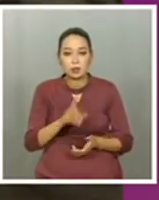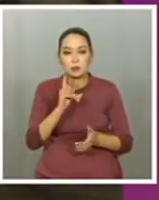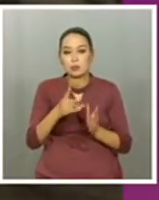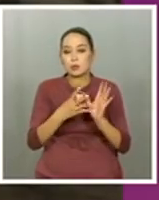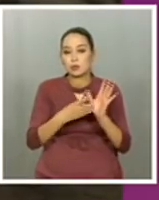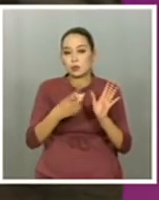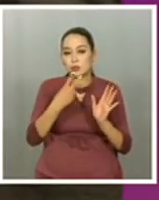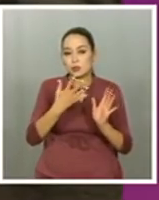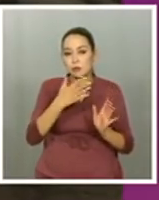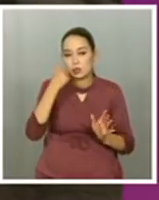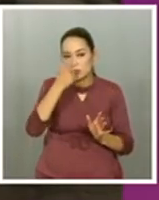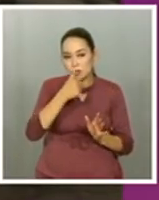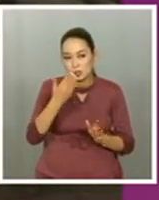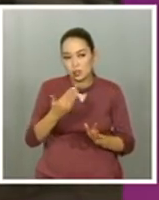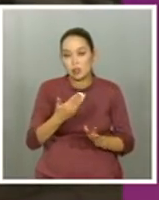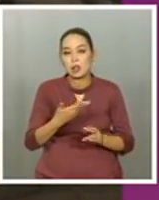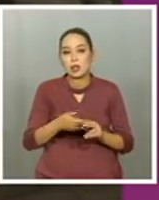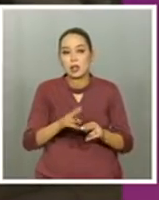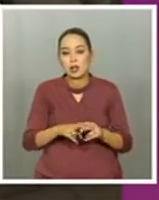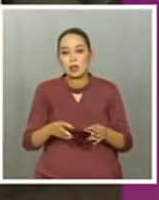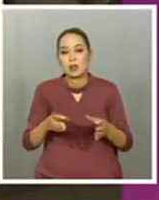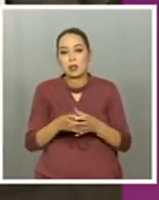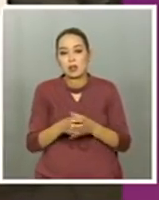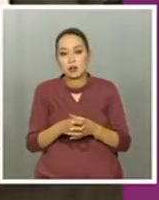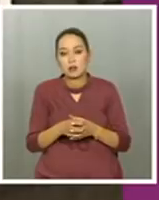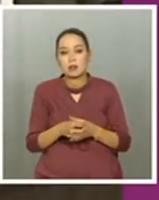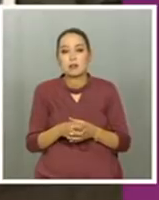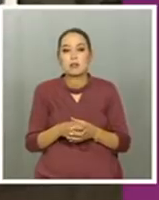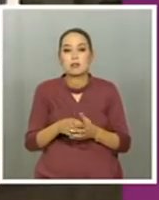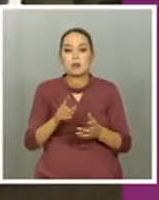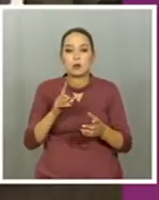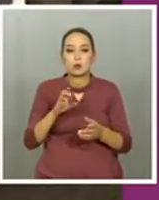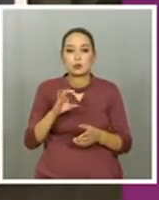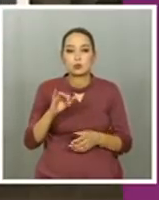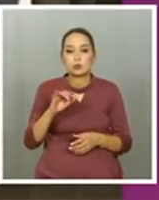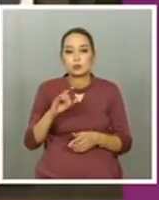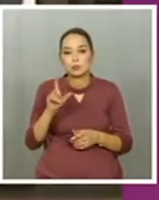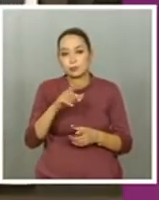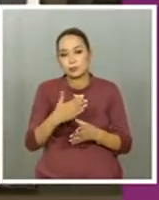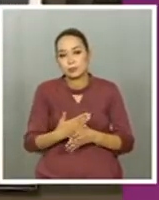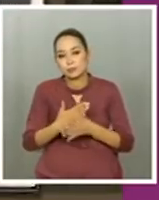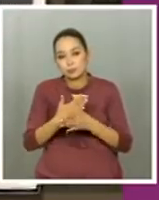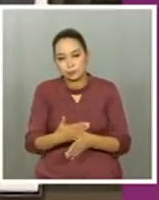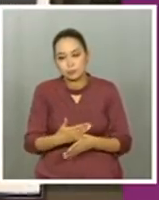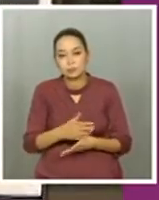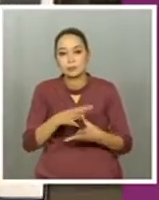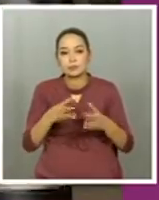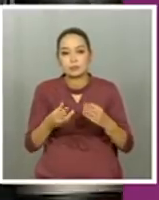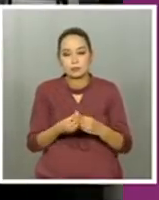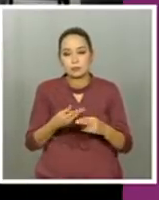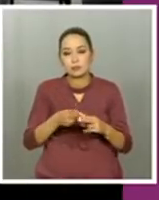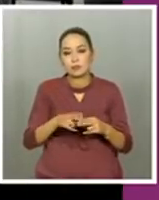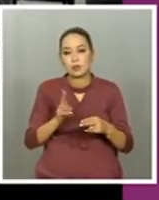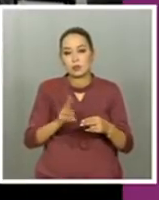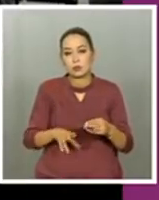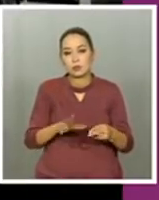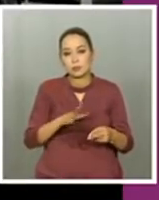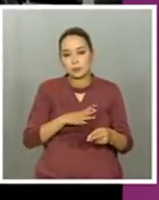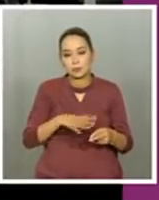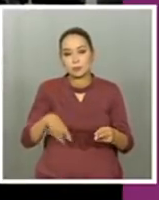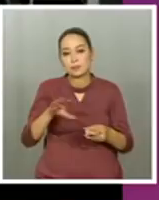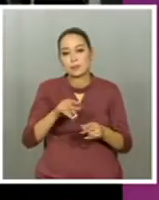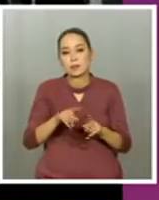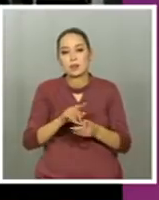жылы теңіздегі әскери күштерді шектеу туралы келіссөздер жемісіз аяқталды. Ірі елдердің бір-біріне сенімсіздікпен